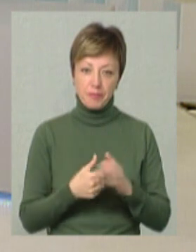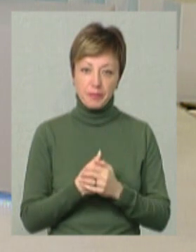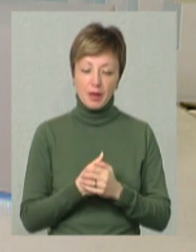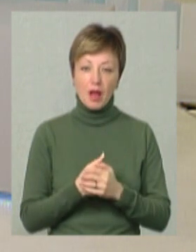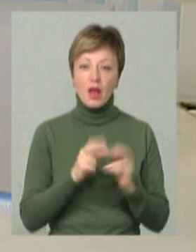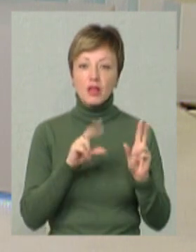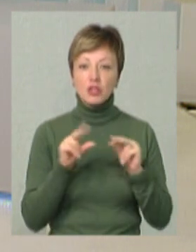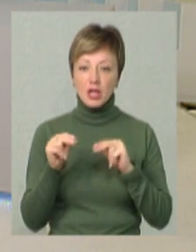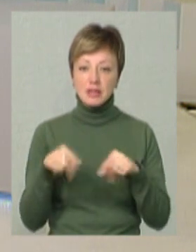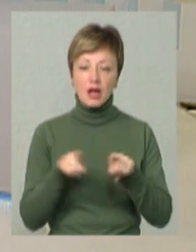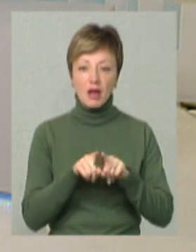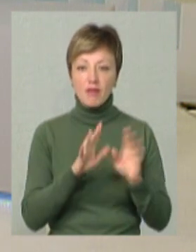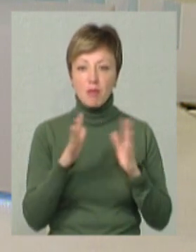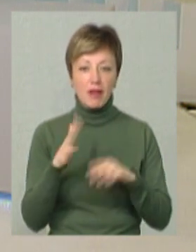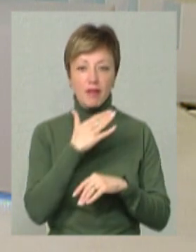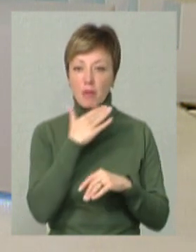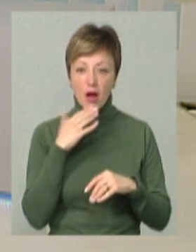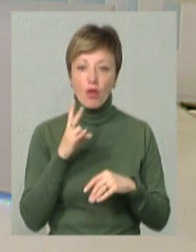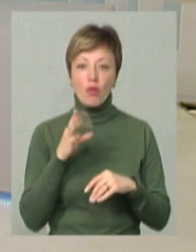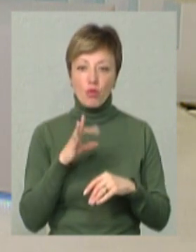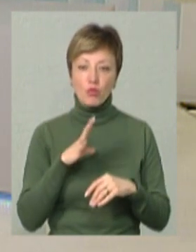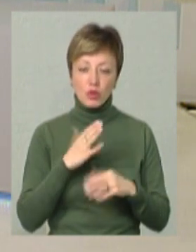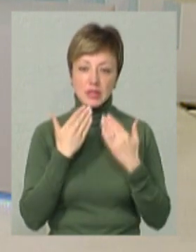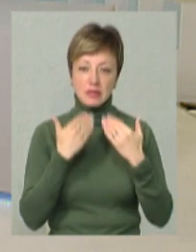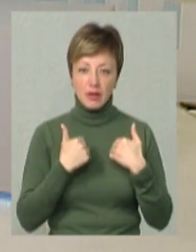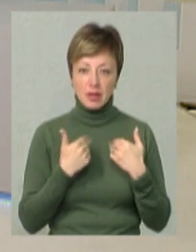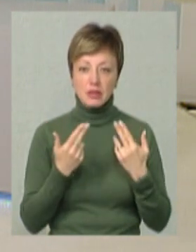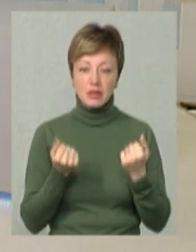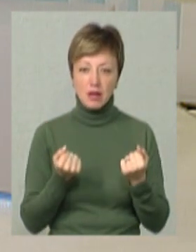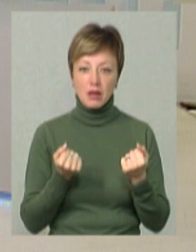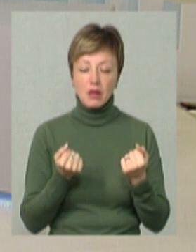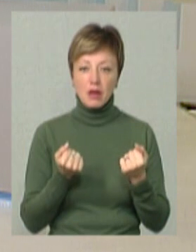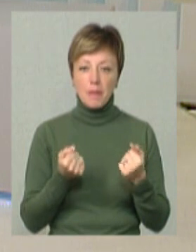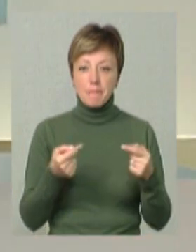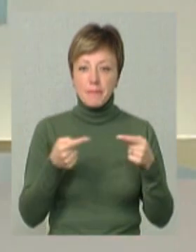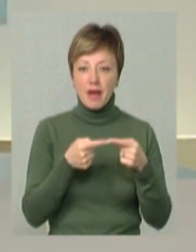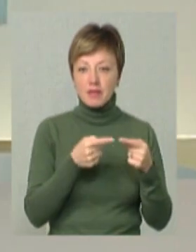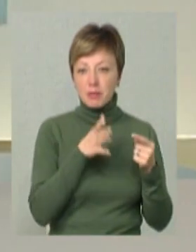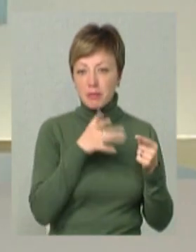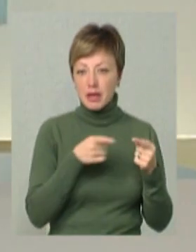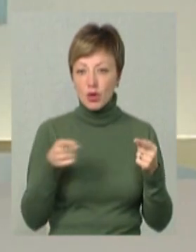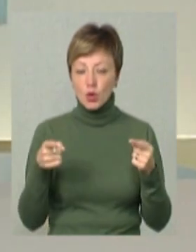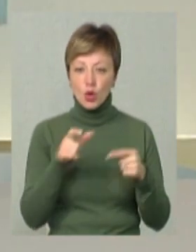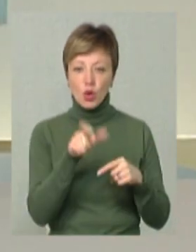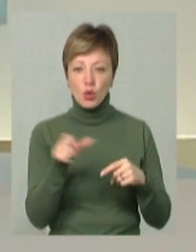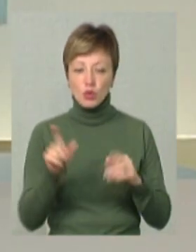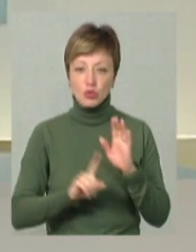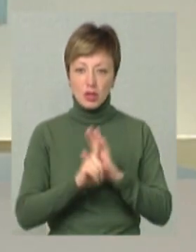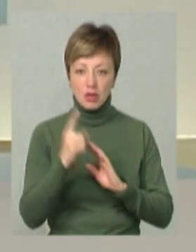На щастя, таких випадків небагато, але були такі звернення. Так, в якийсь певний період люди почали